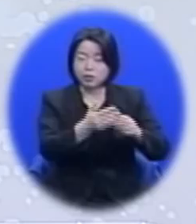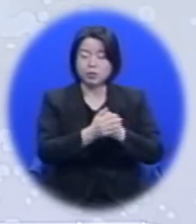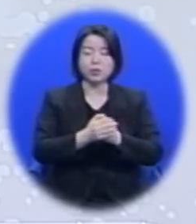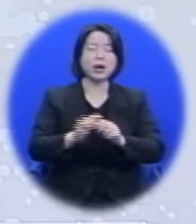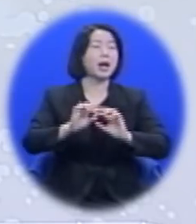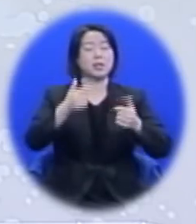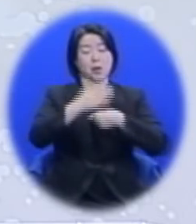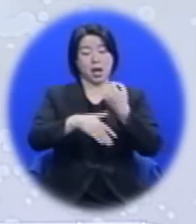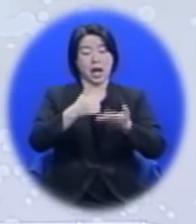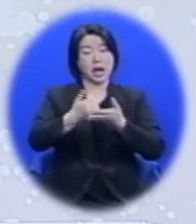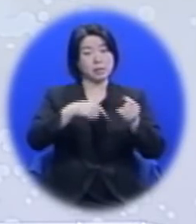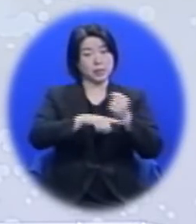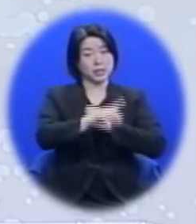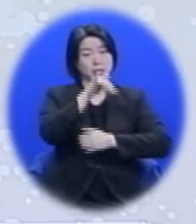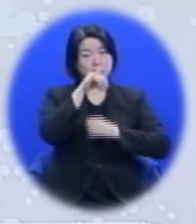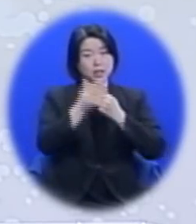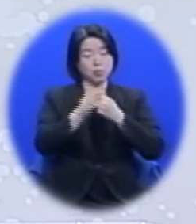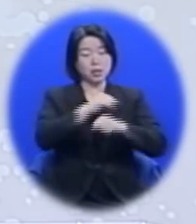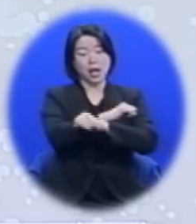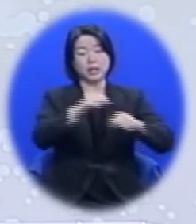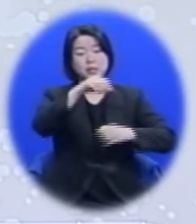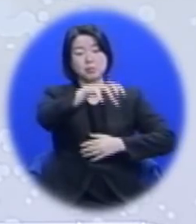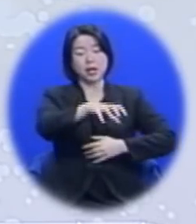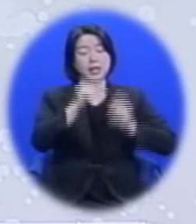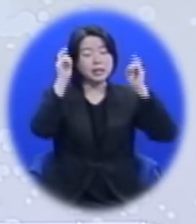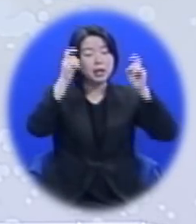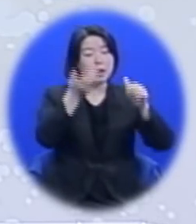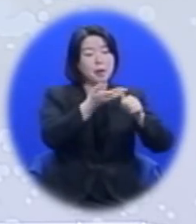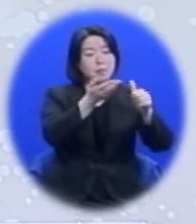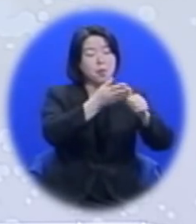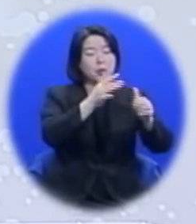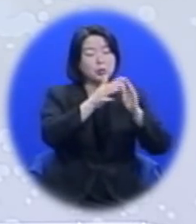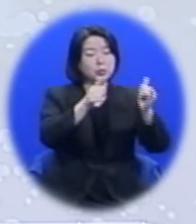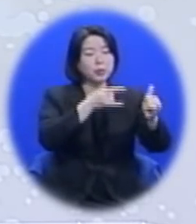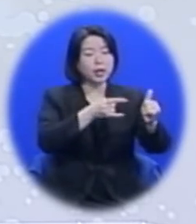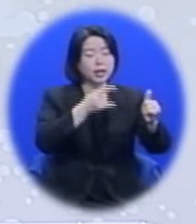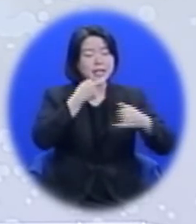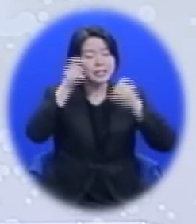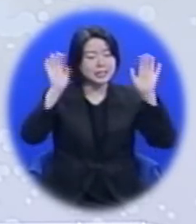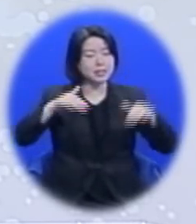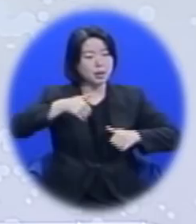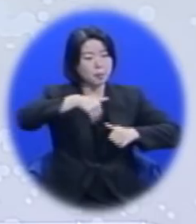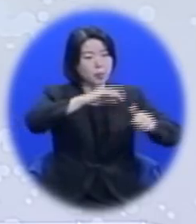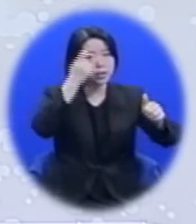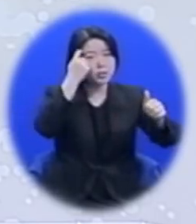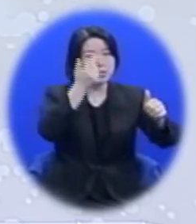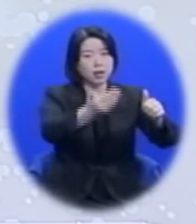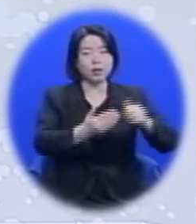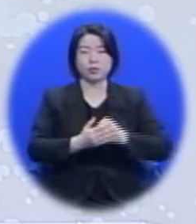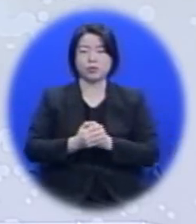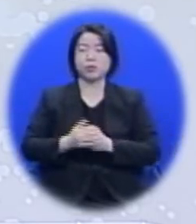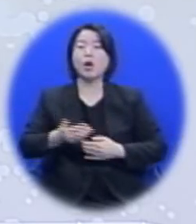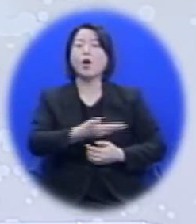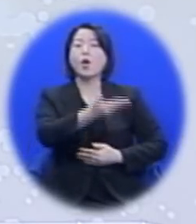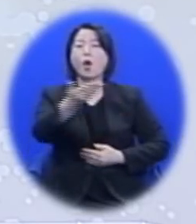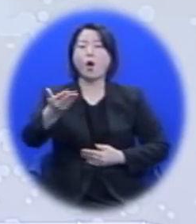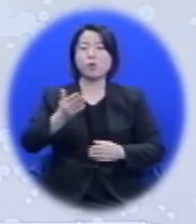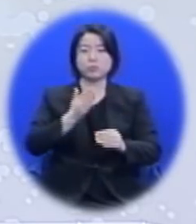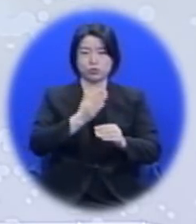하나님이 뜻이 있어서 들판에 있는 목동들에게 천사들을 보내신 걸까요? 여러분 중에